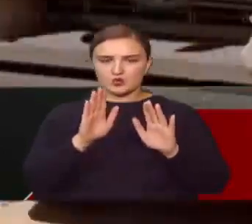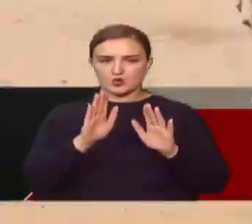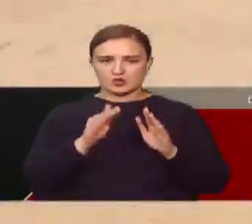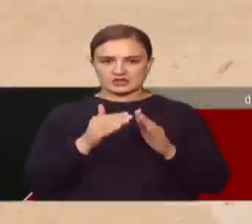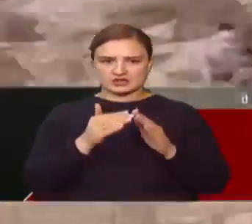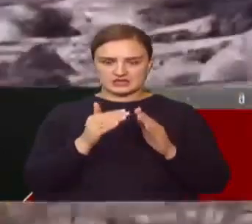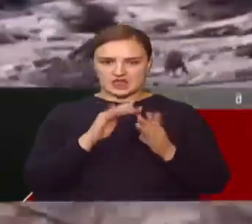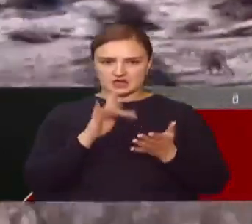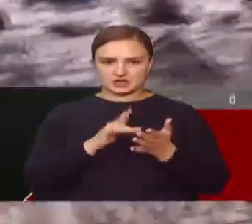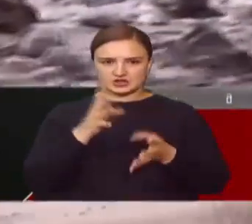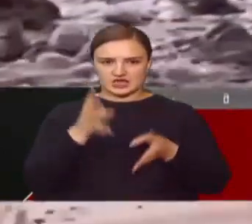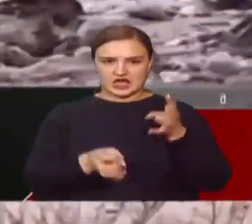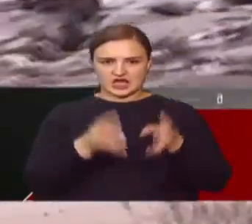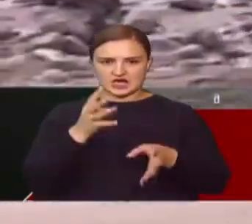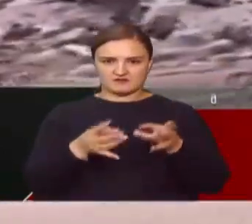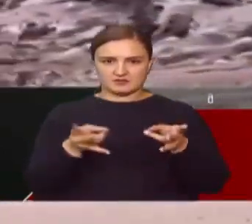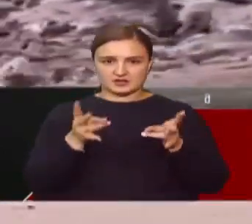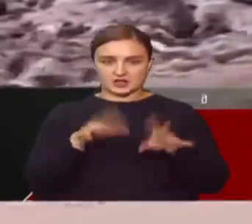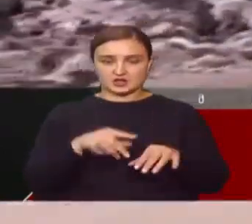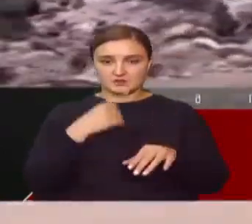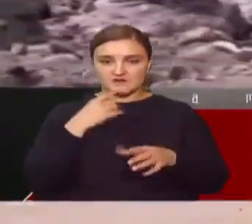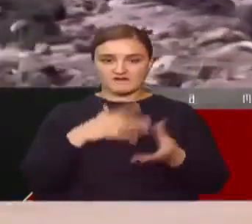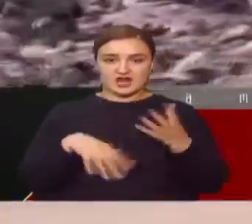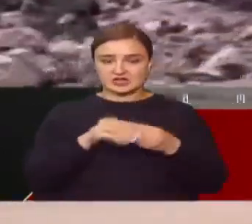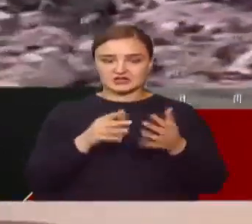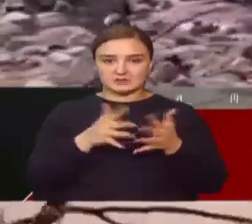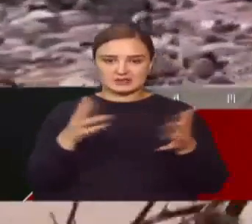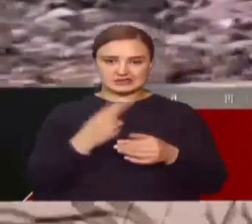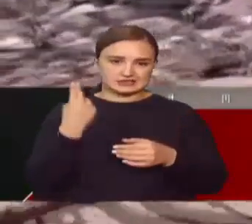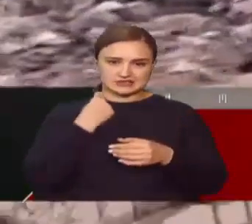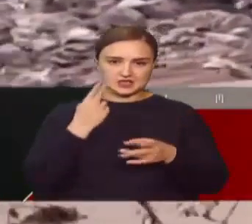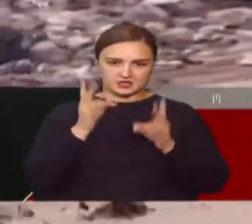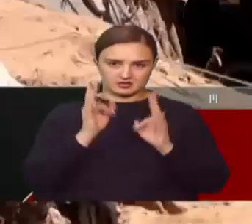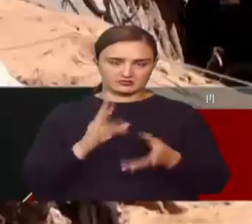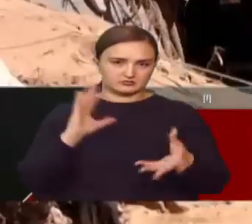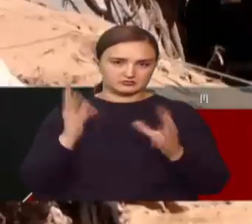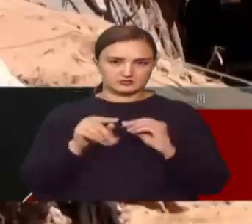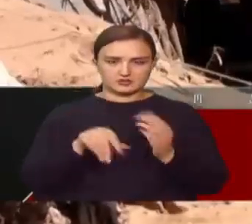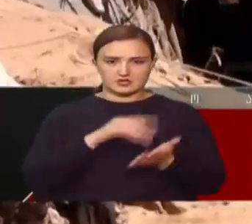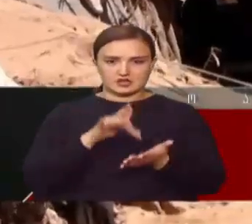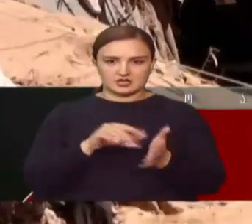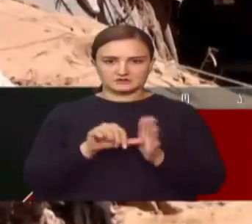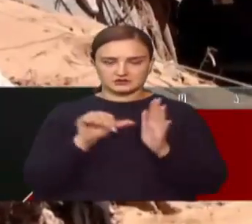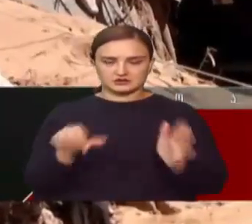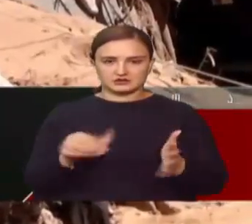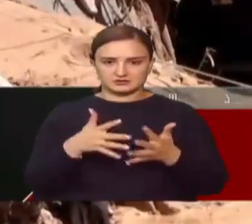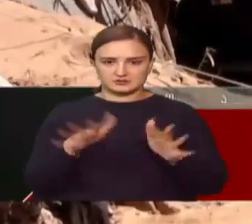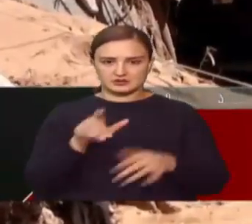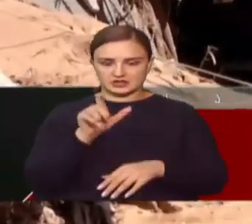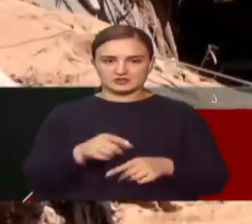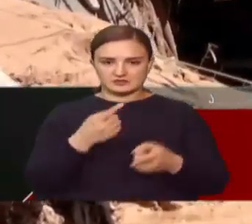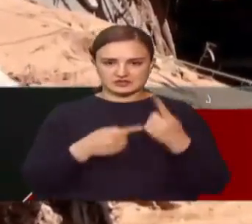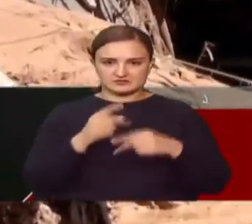ნანგრევებია დარჩენილი. Ადგილობრივი ხელისუფლების ცნობით ყველაზე მეტი ზარალი სწორედ ამ ქალაქს მიადგა, სადაც 6000-ამდე ადამიანი